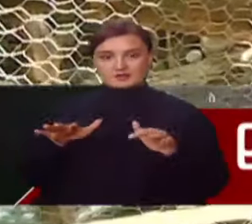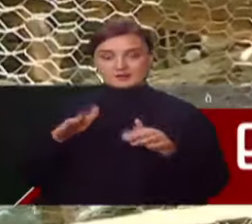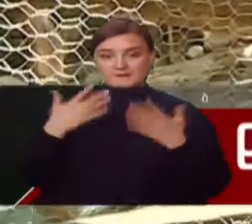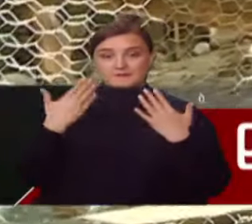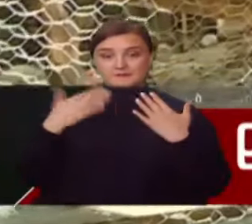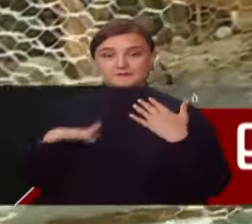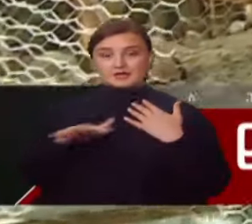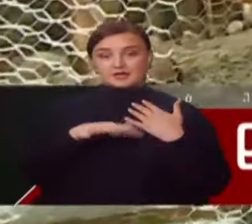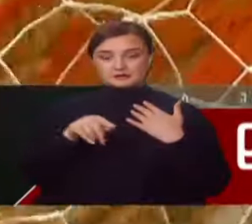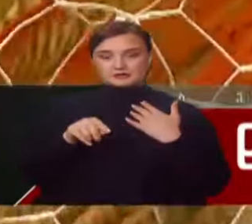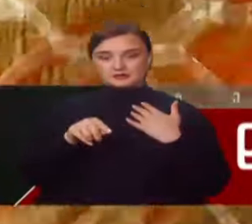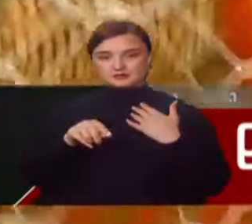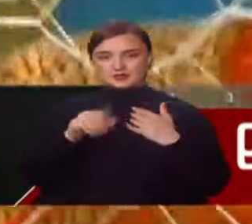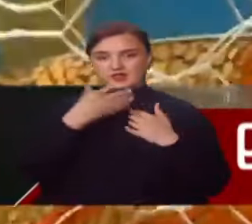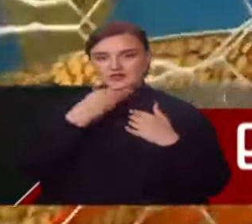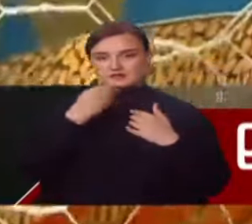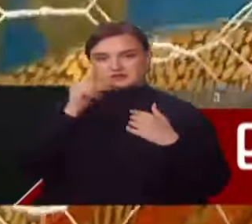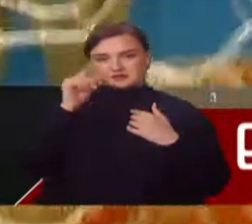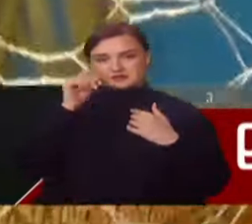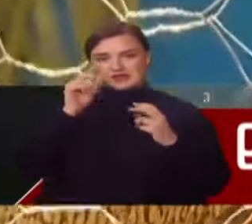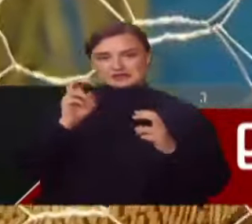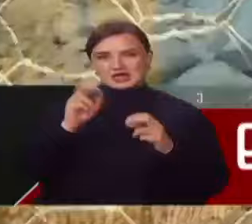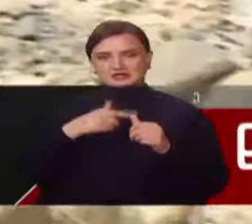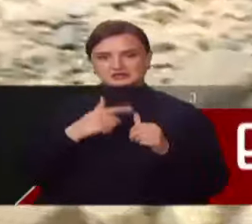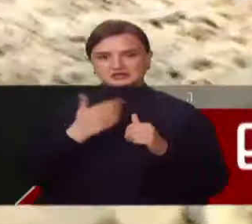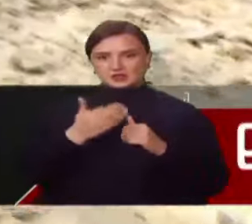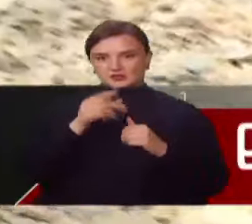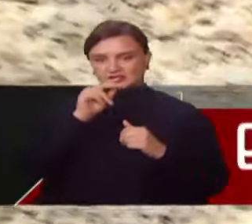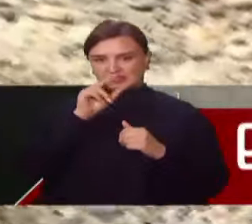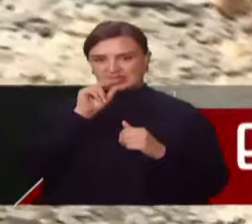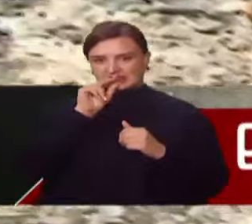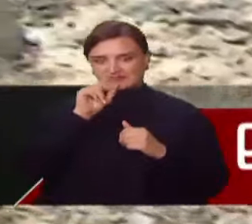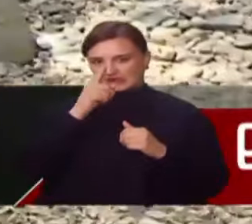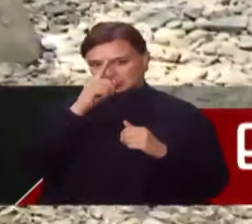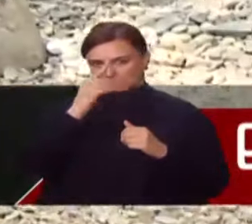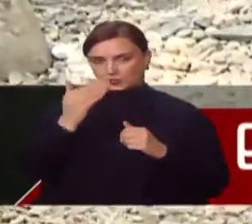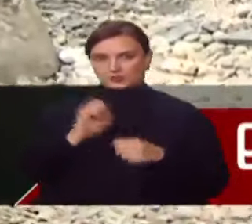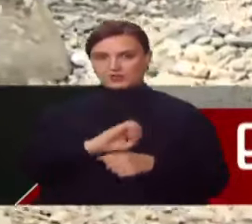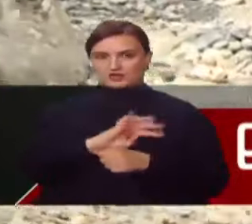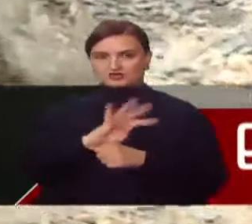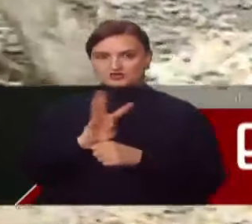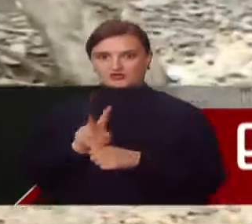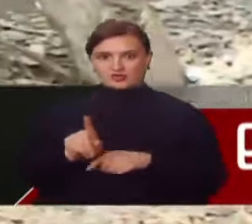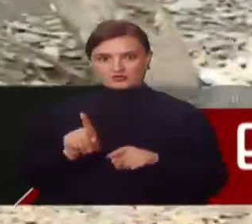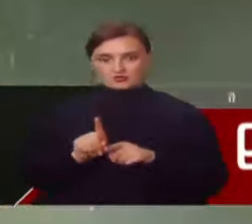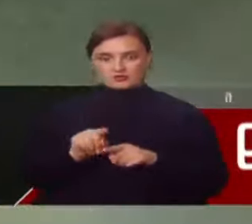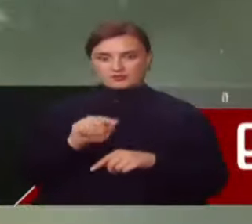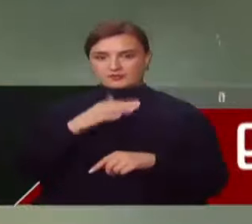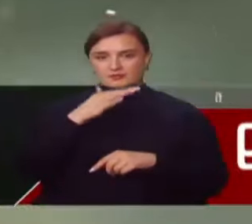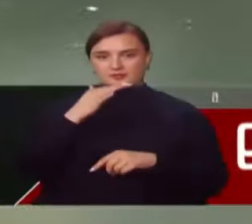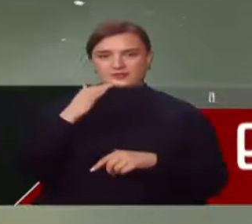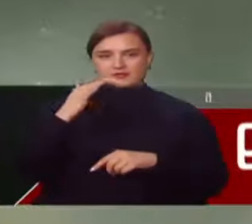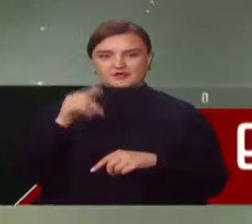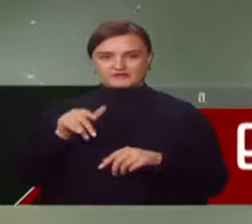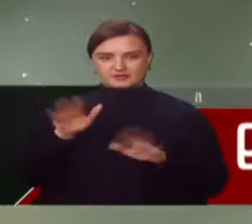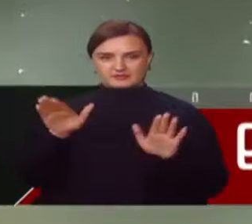მსოფლიოში ყველაზე ლამაზი მანდარინის და კაროლინის იყვის სახეობებიც ყავთ და ინდური ფარშევანგებიც. ბევრია ისეთი ჯიშის